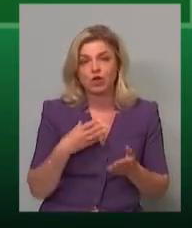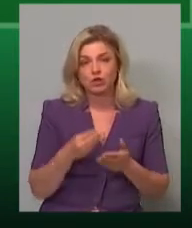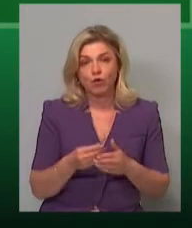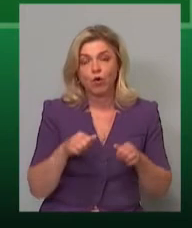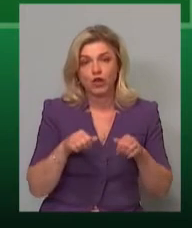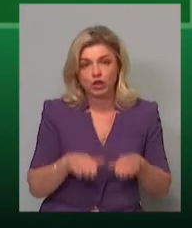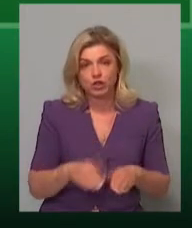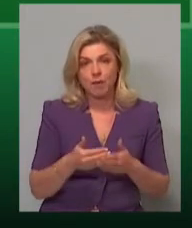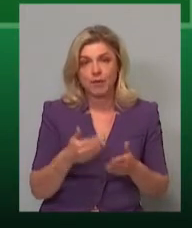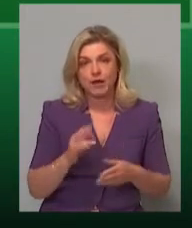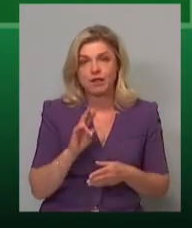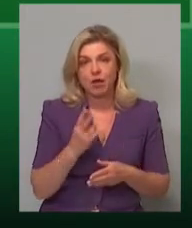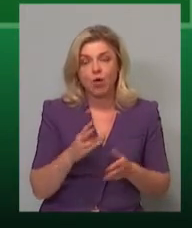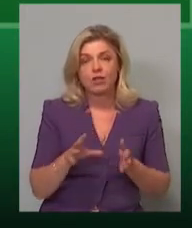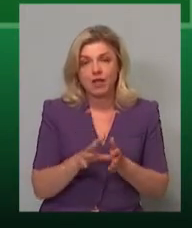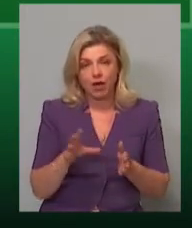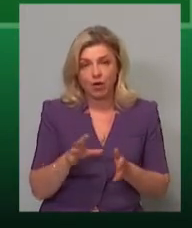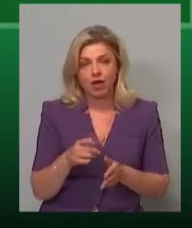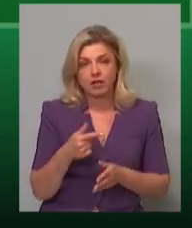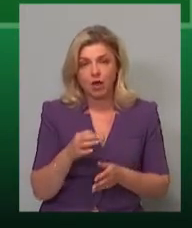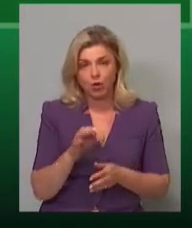рішення перед Миколаїв обл... не перед